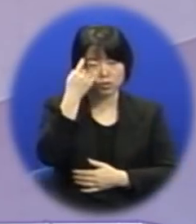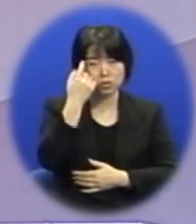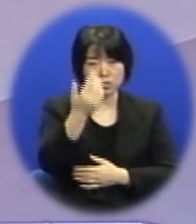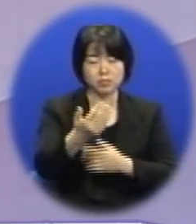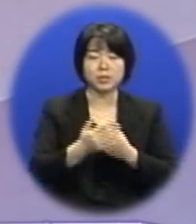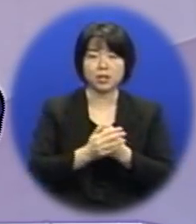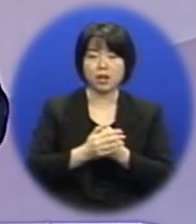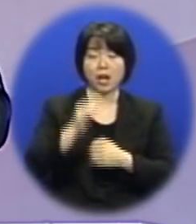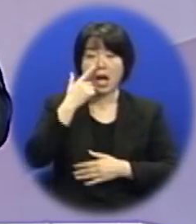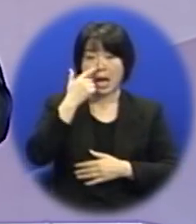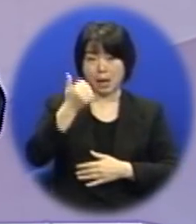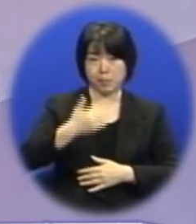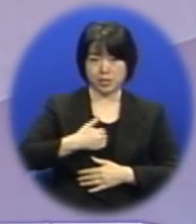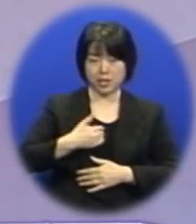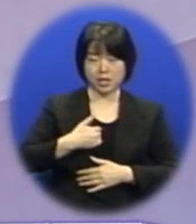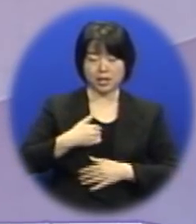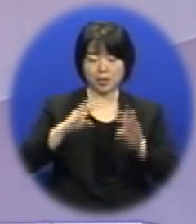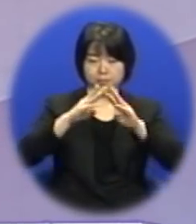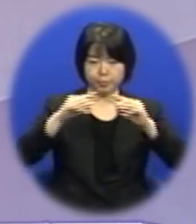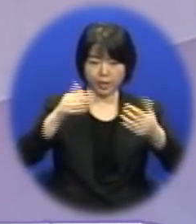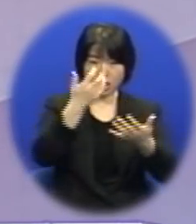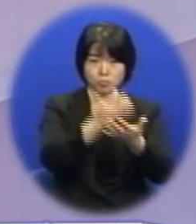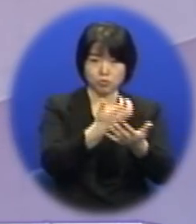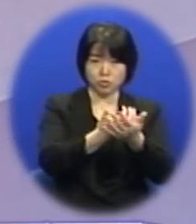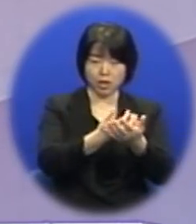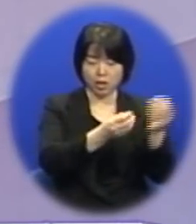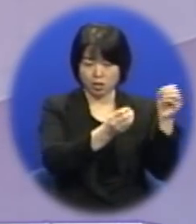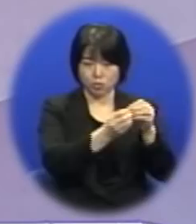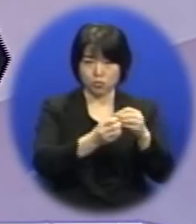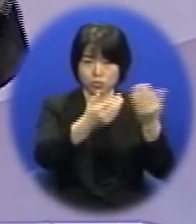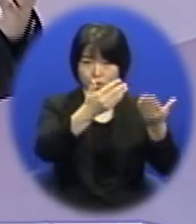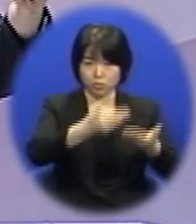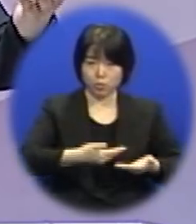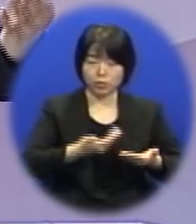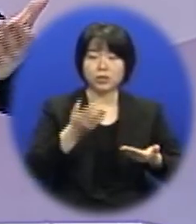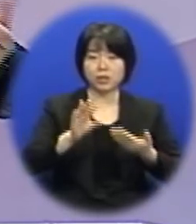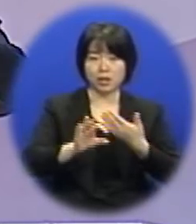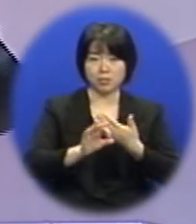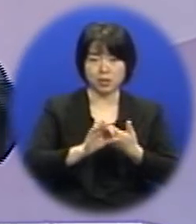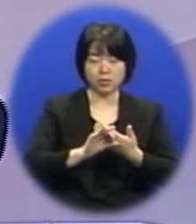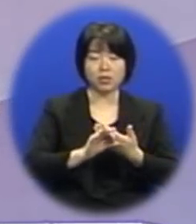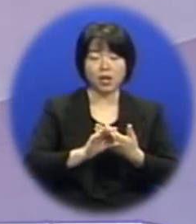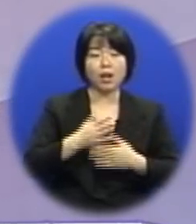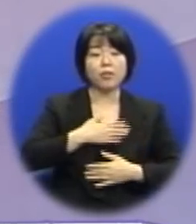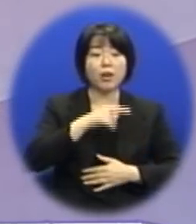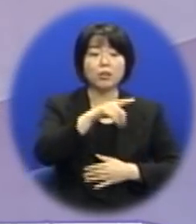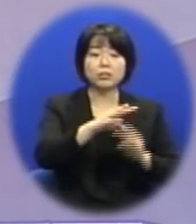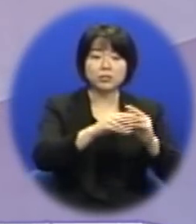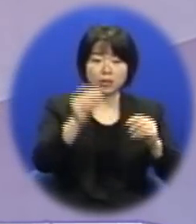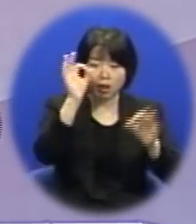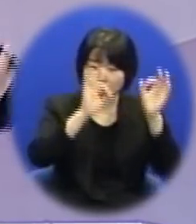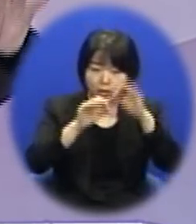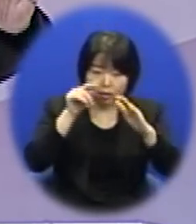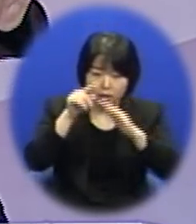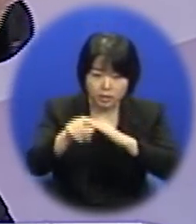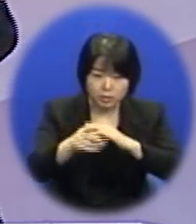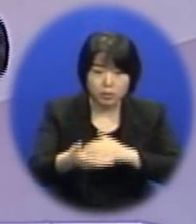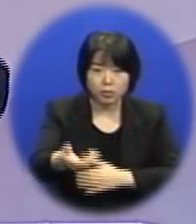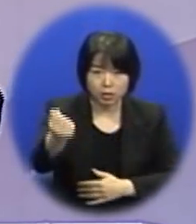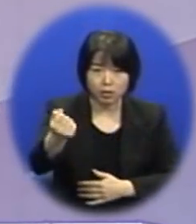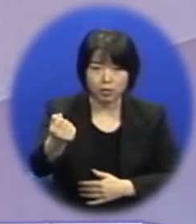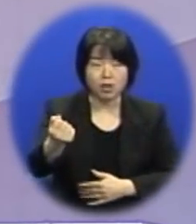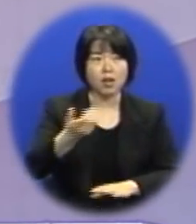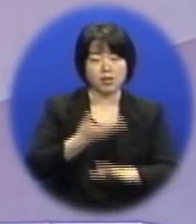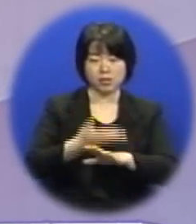아버지가 나에게 땅 문서로 유산을 주었다면, 그러면 당연히 그 가서 그 땅을 내가 취하겠지요. 다른 사람이 만약에 그